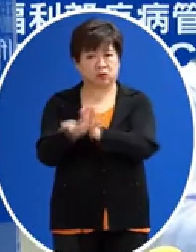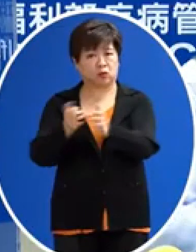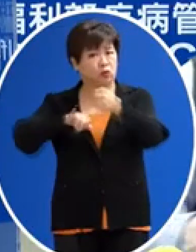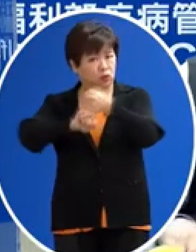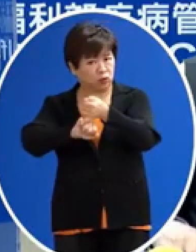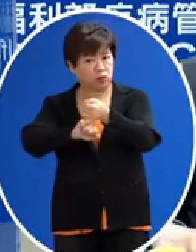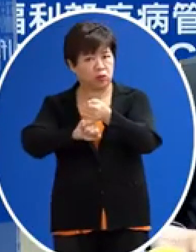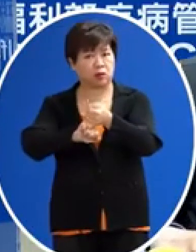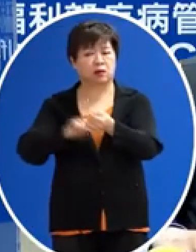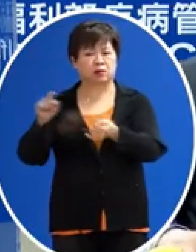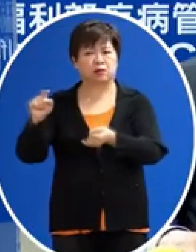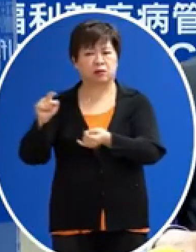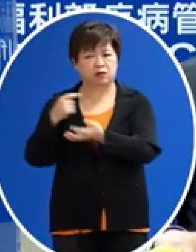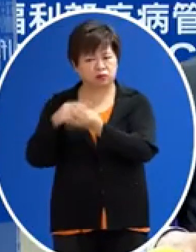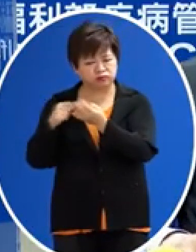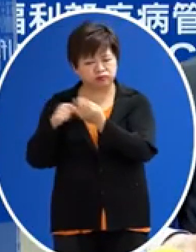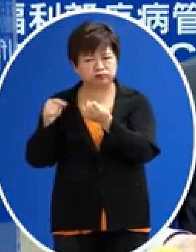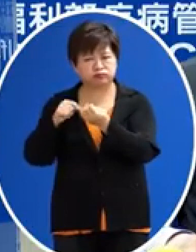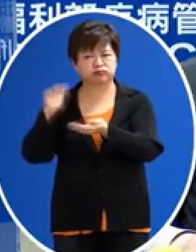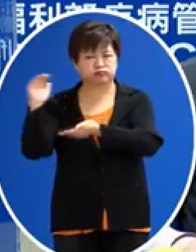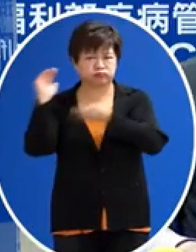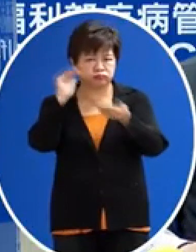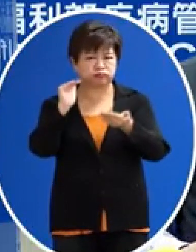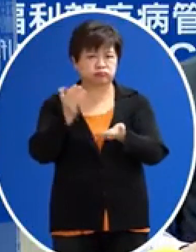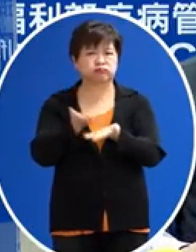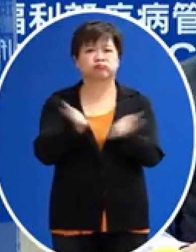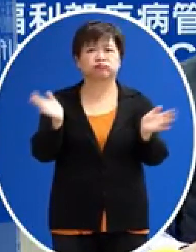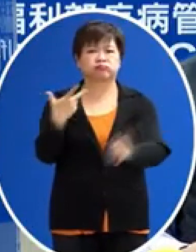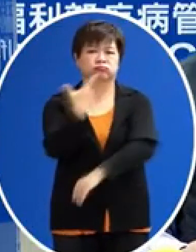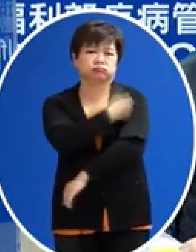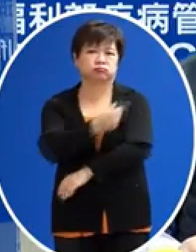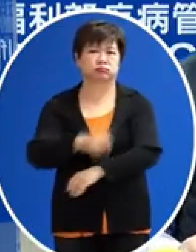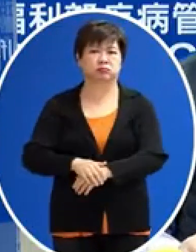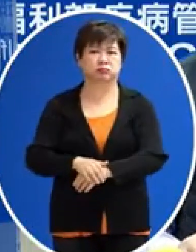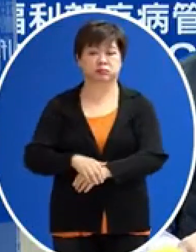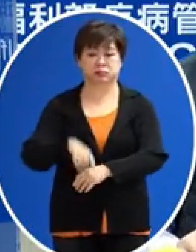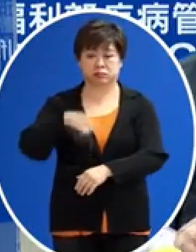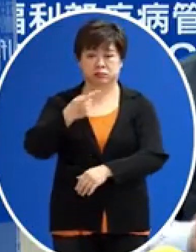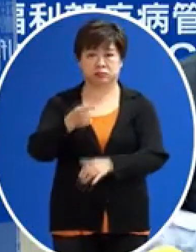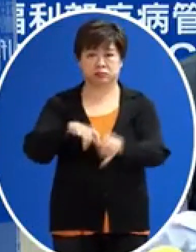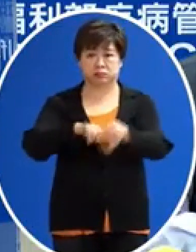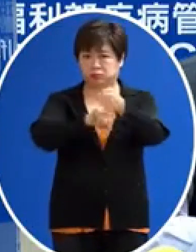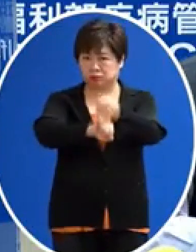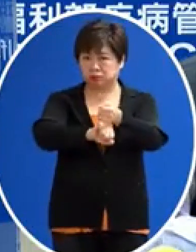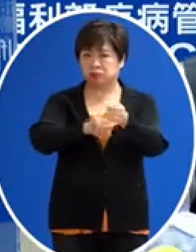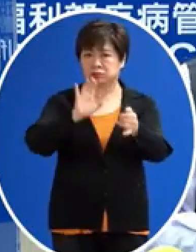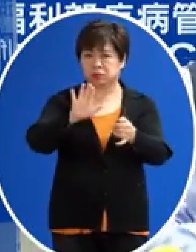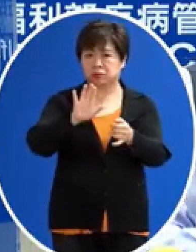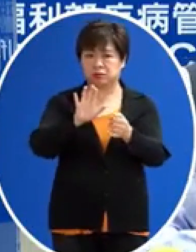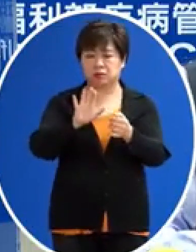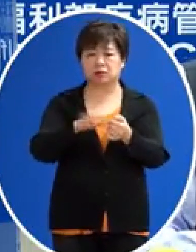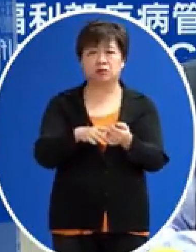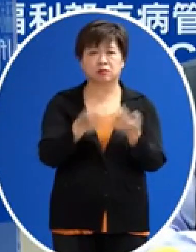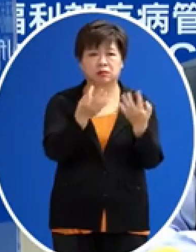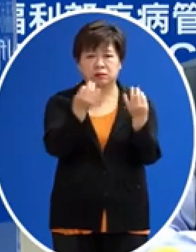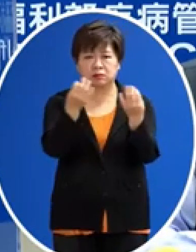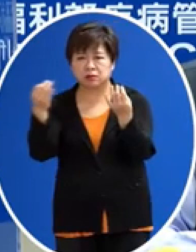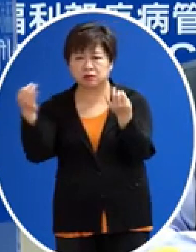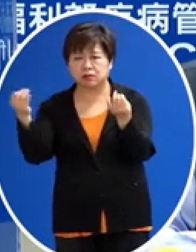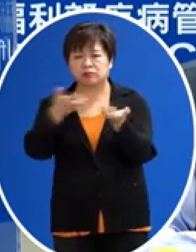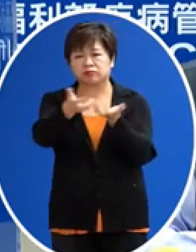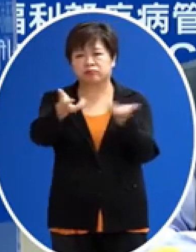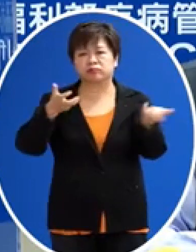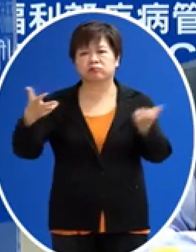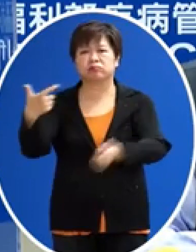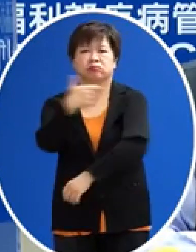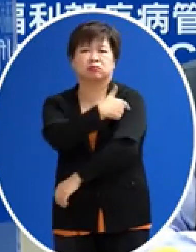就这么多的量，然后就照着这样打，那下一波就有预约的哈、哦，那就好、哦、有多少量那就去打。大